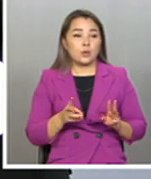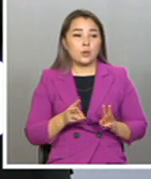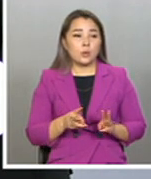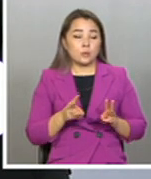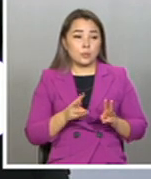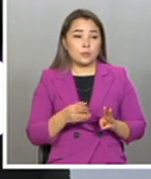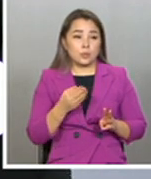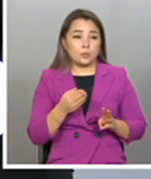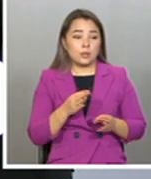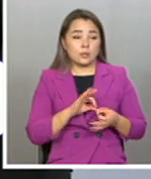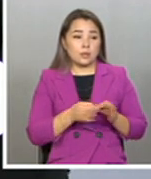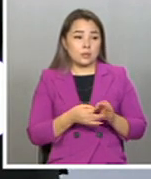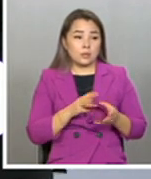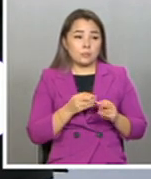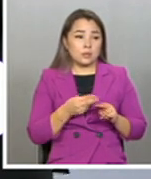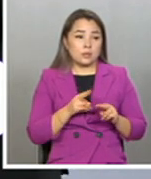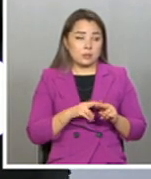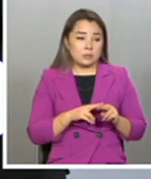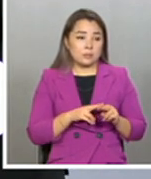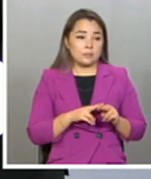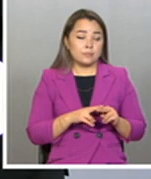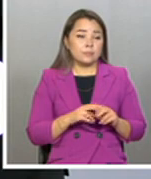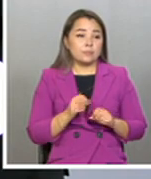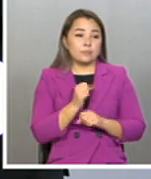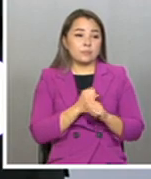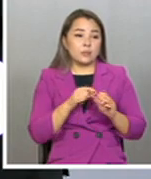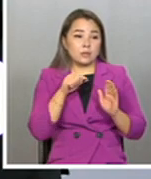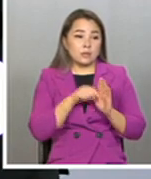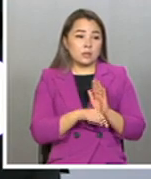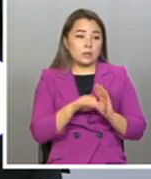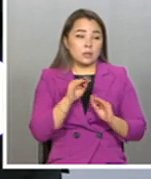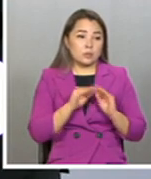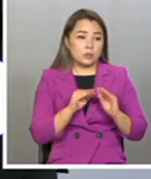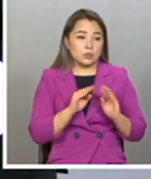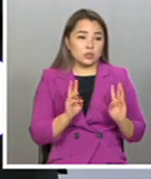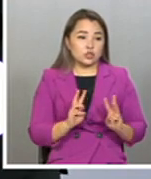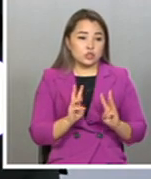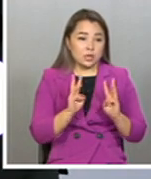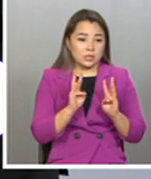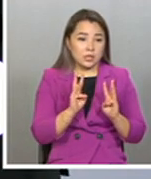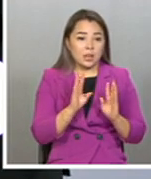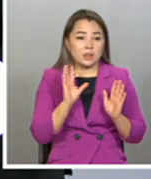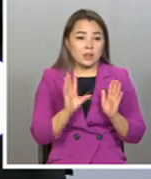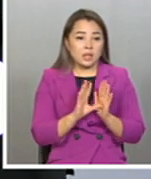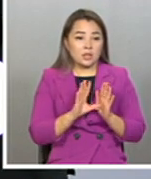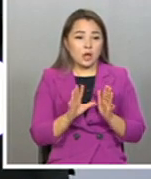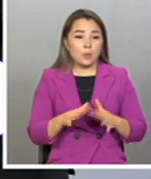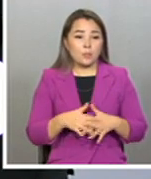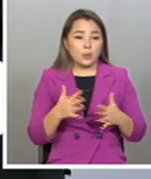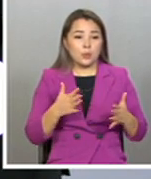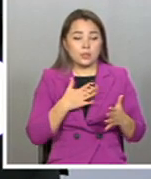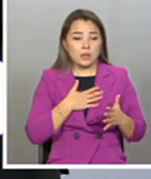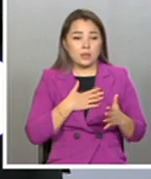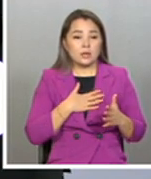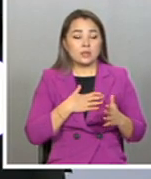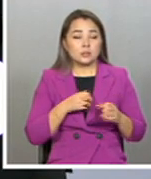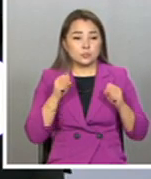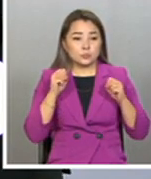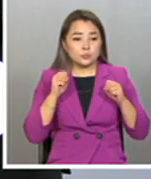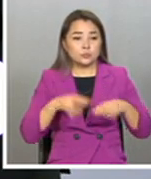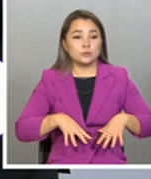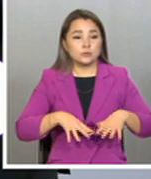реактивті қозғалтқыштың ішінде жанады да, соның есебінен үлкен энергия алып, біздегі реактивті